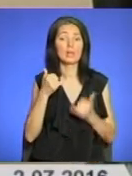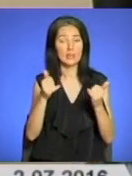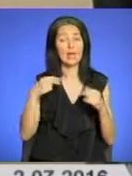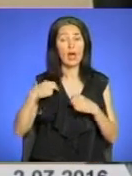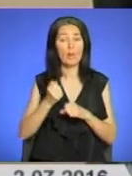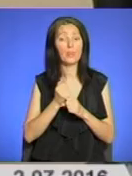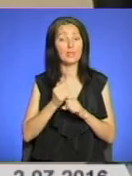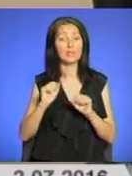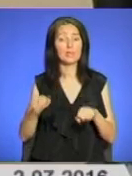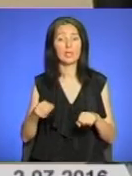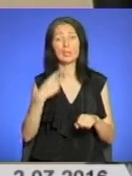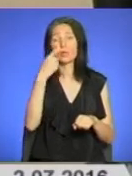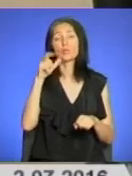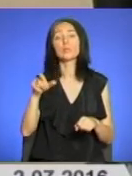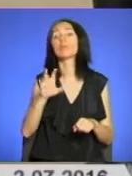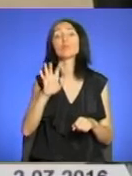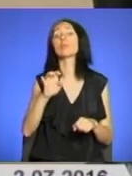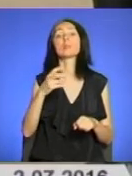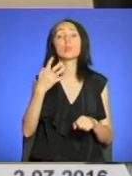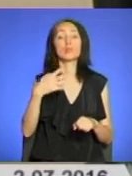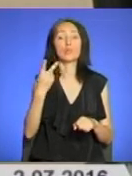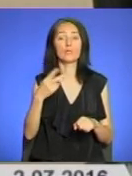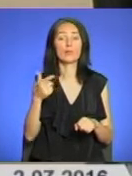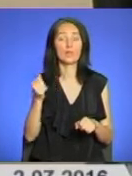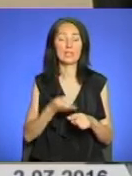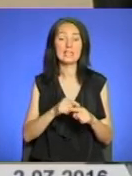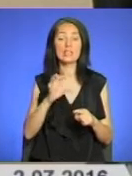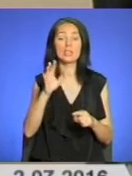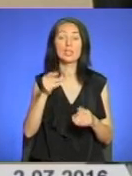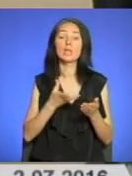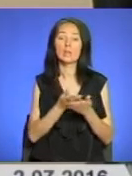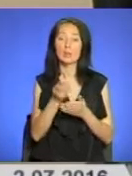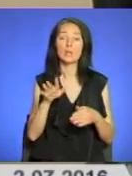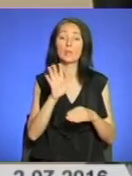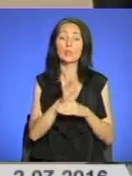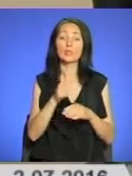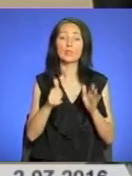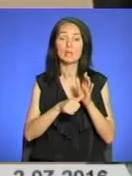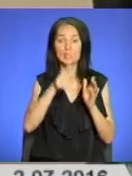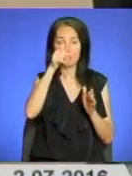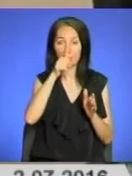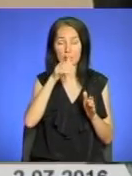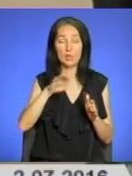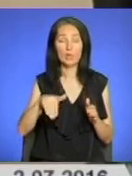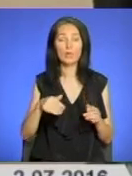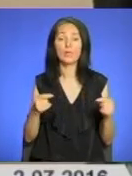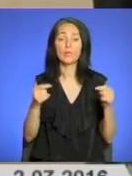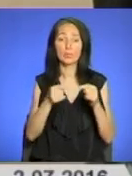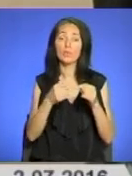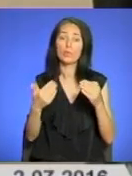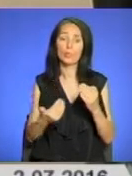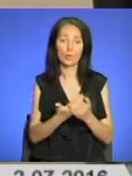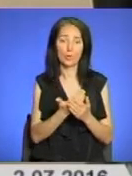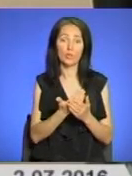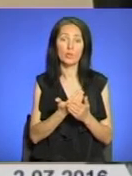осіб 442 гривні. Ці соціальні виплати вони призначаються на півроку, а потім відповідно